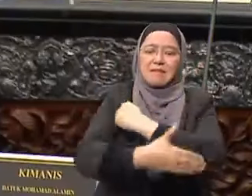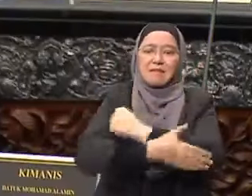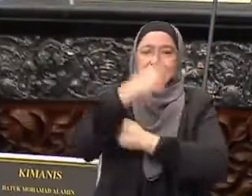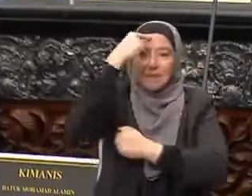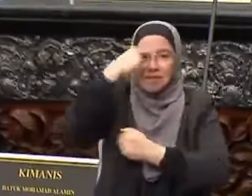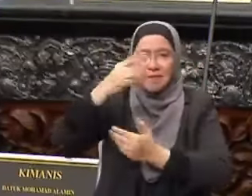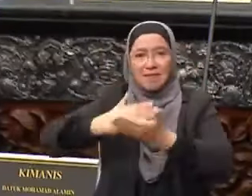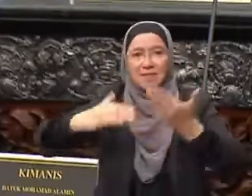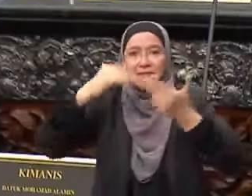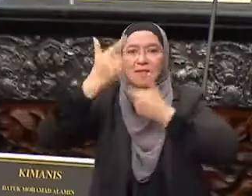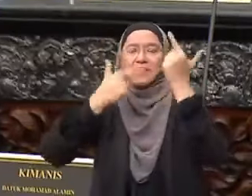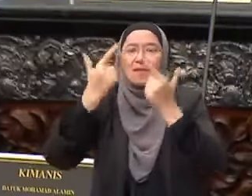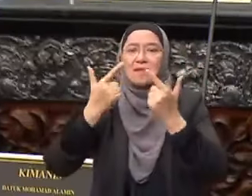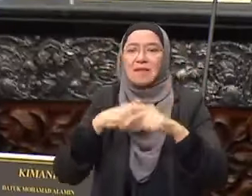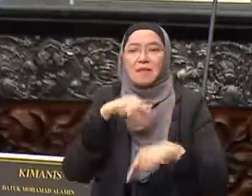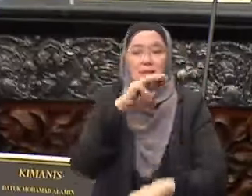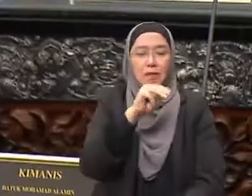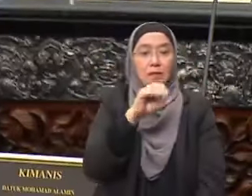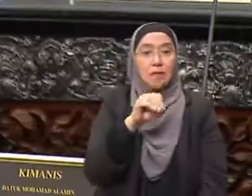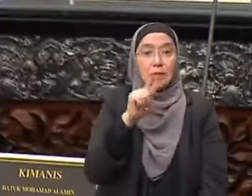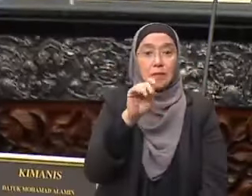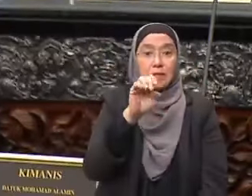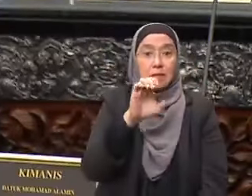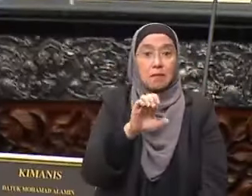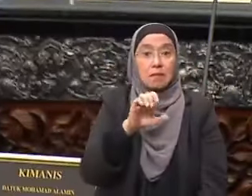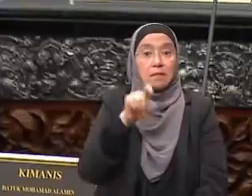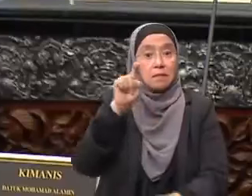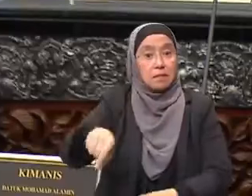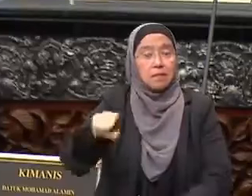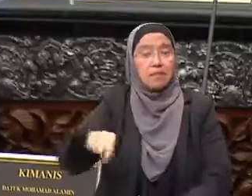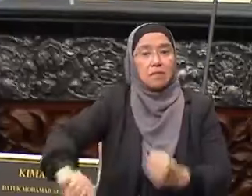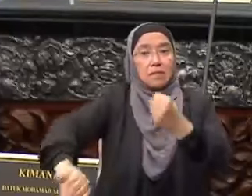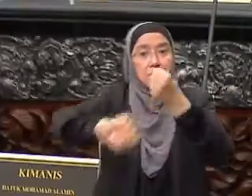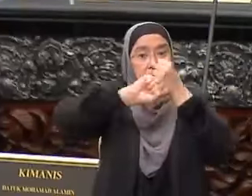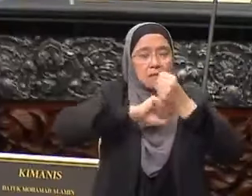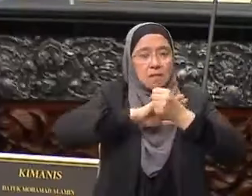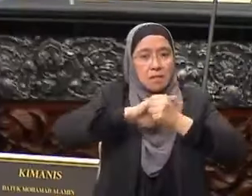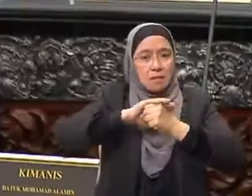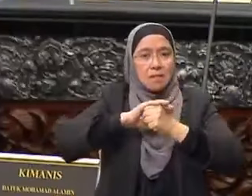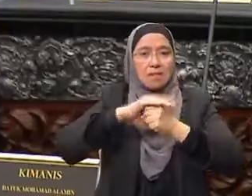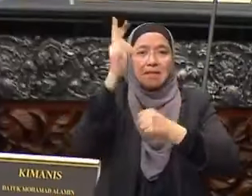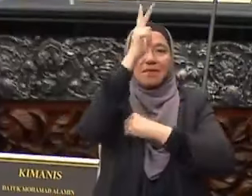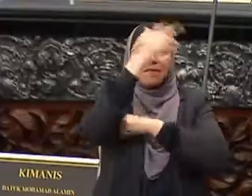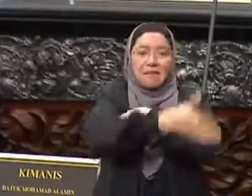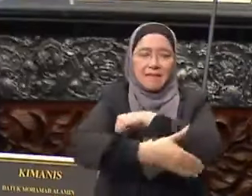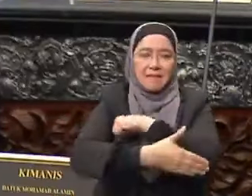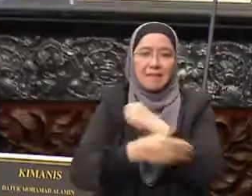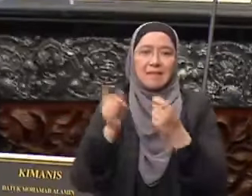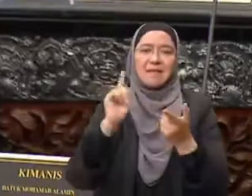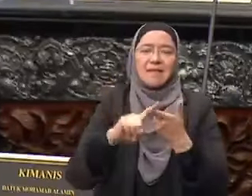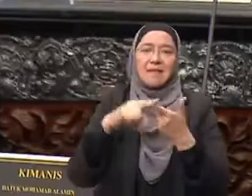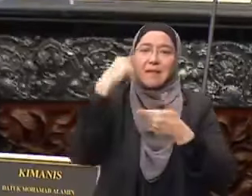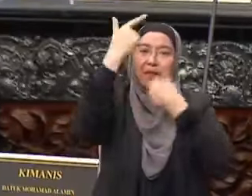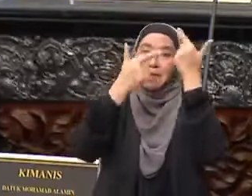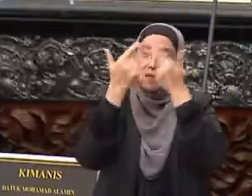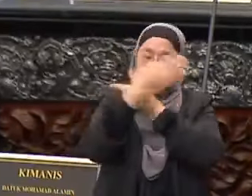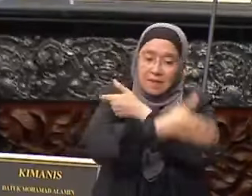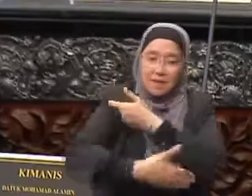tersebut motek memerlukan sokongan padu kerajaan Negeri penggiat industri pelancongan negara serta sokongan